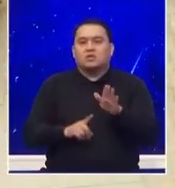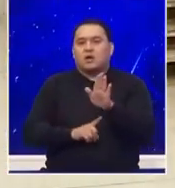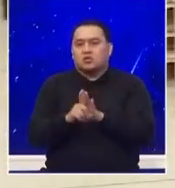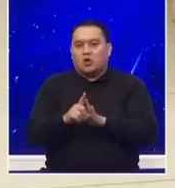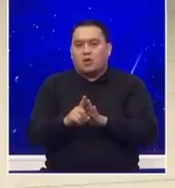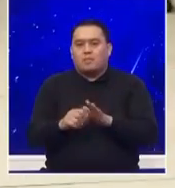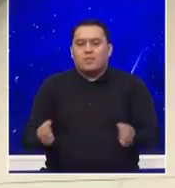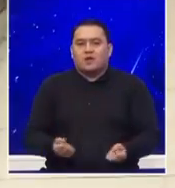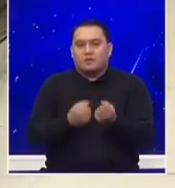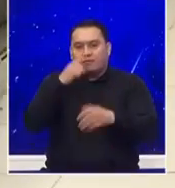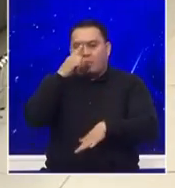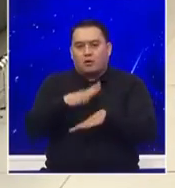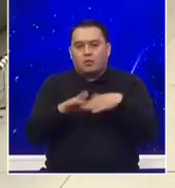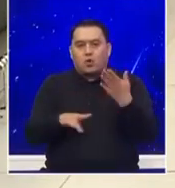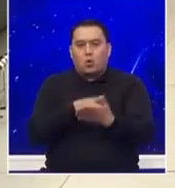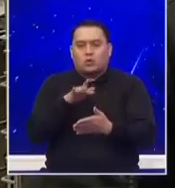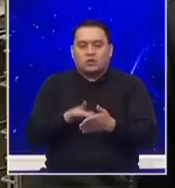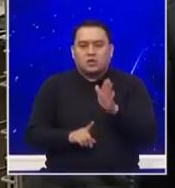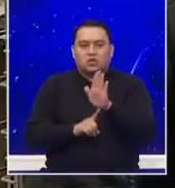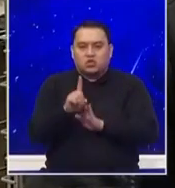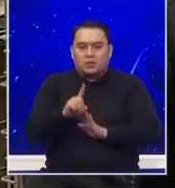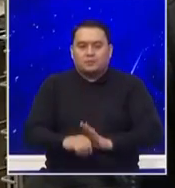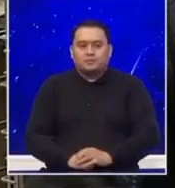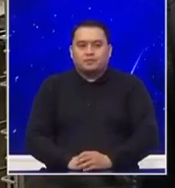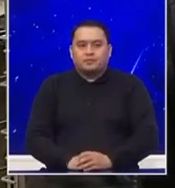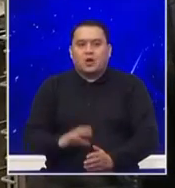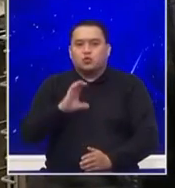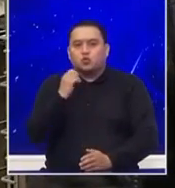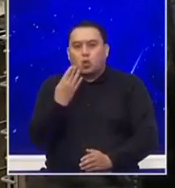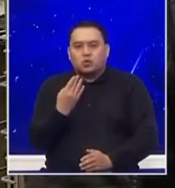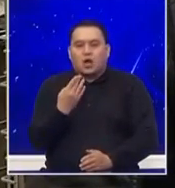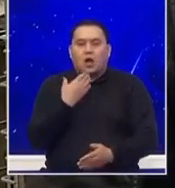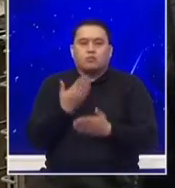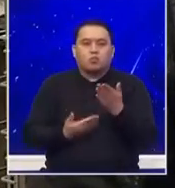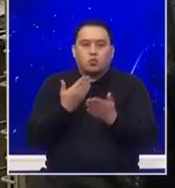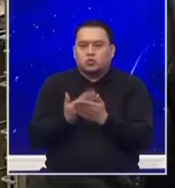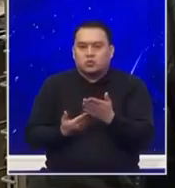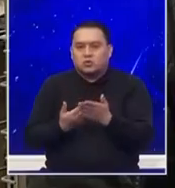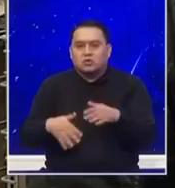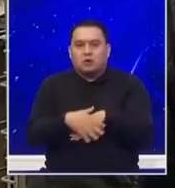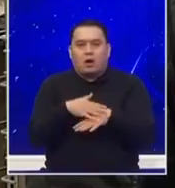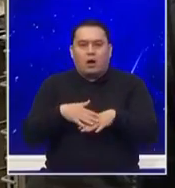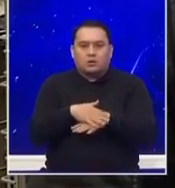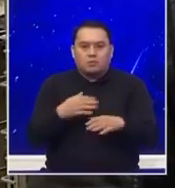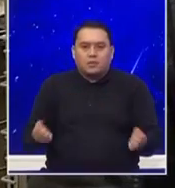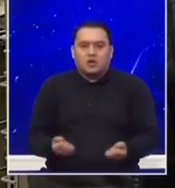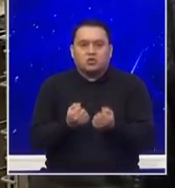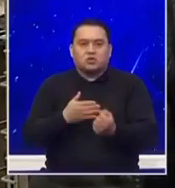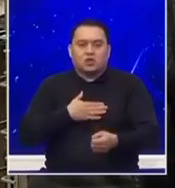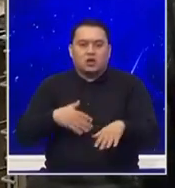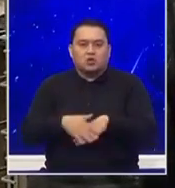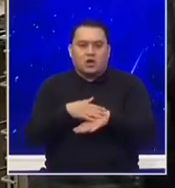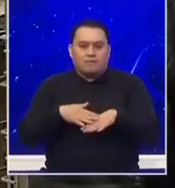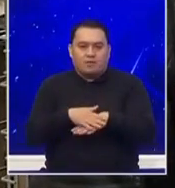года при поддержке акимата города Талдыкурган. Провели социальный опрос среди жителей. Она очень поддерживается нашими